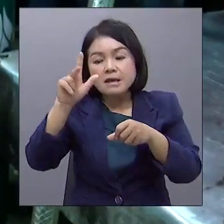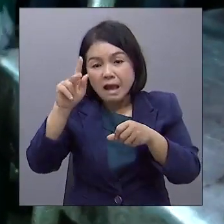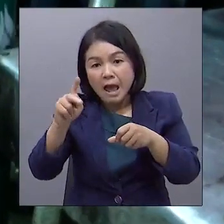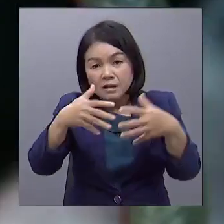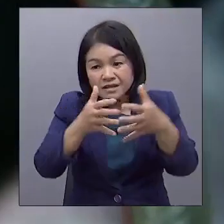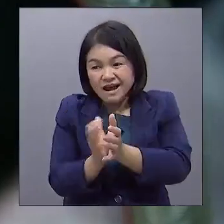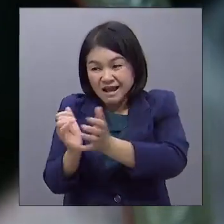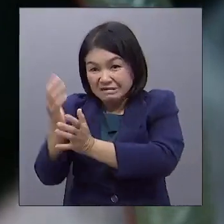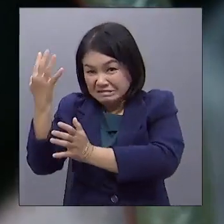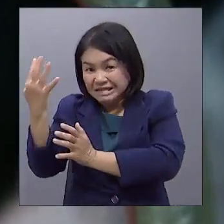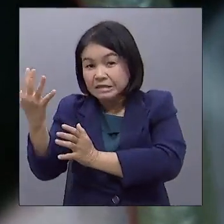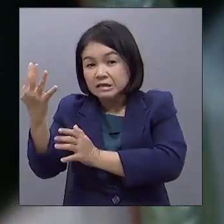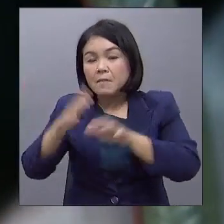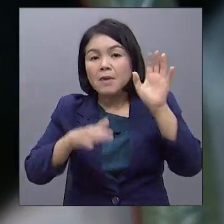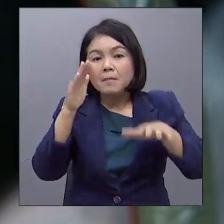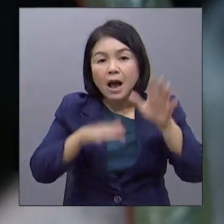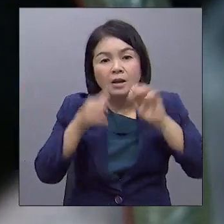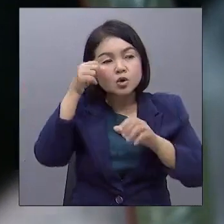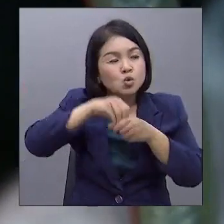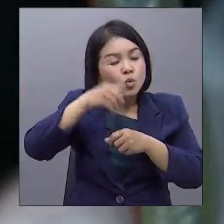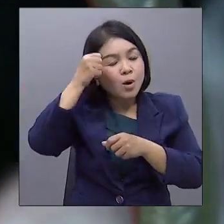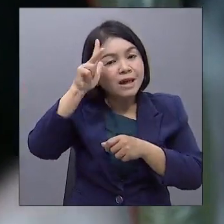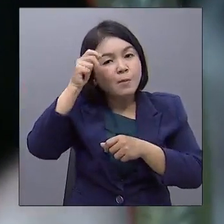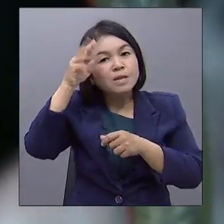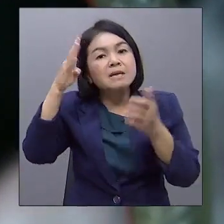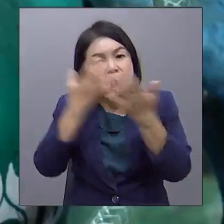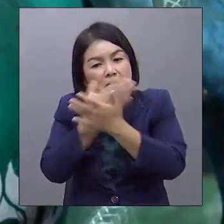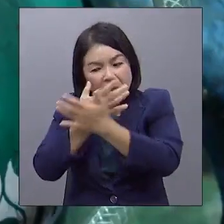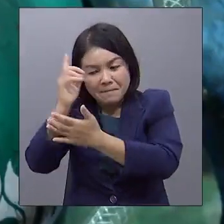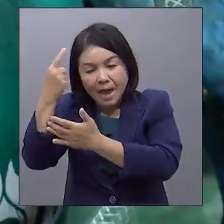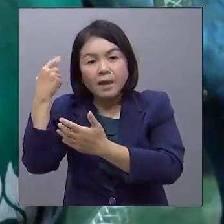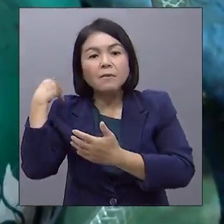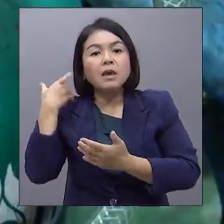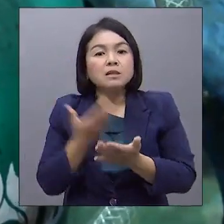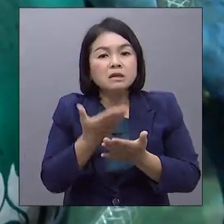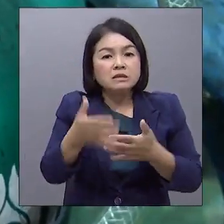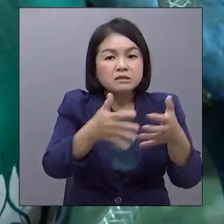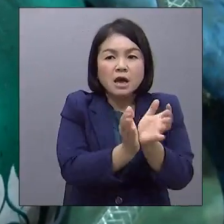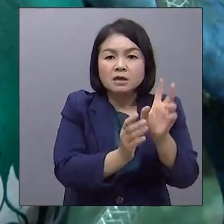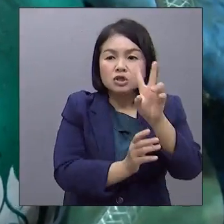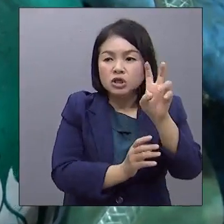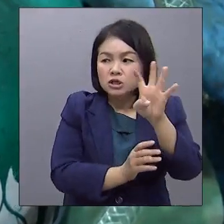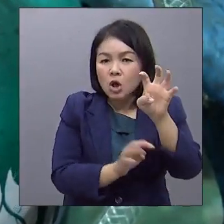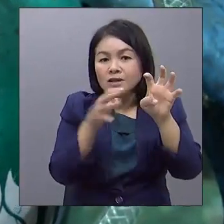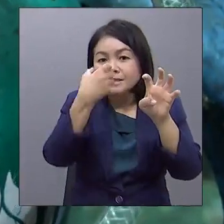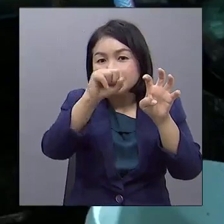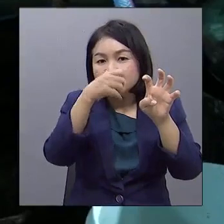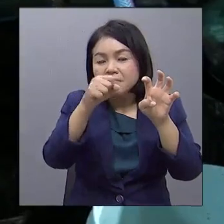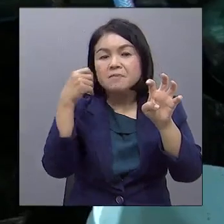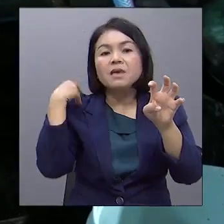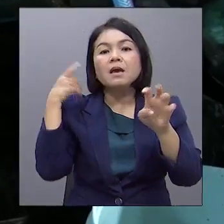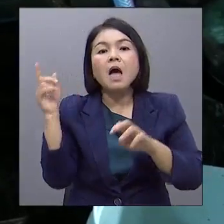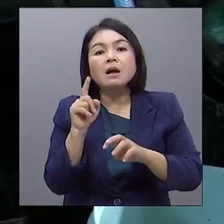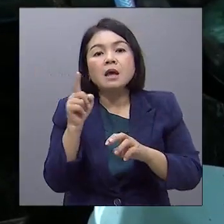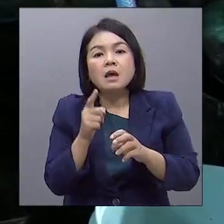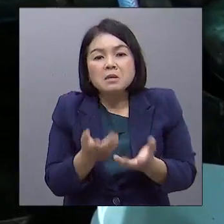ถังนะคะก็ได้ประมาณ 3-4 วันก็ต้องเปลี่ยนใหม่ละก่อนหน้านี้ก็ซื้อถังนึง410บาทอยู่แล้วนะคะราคามัน